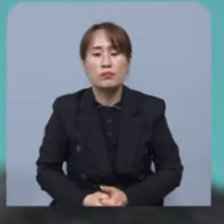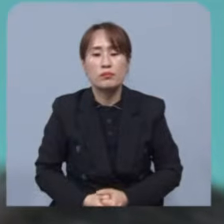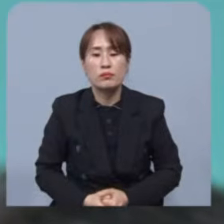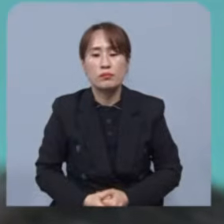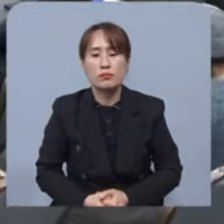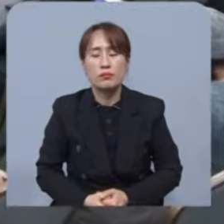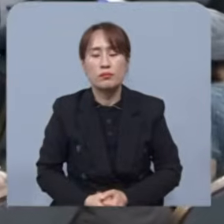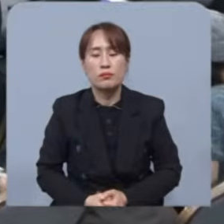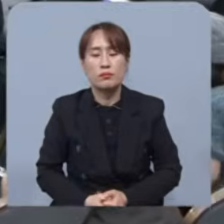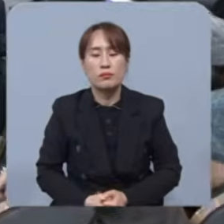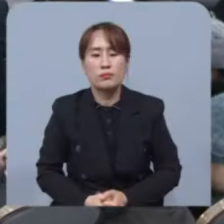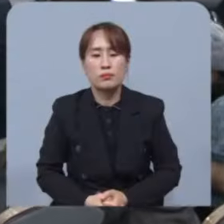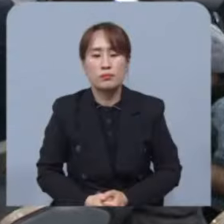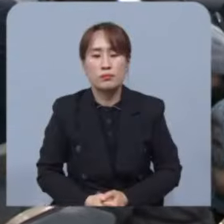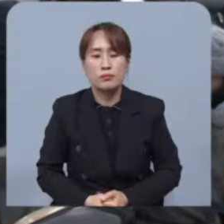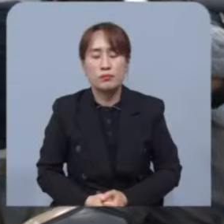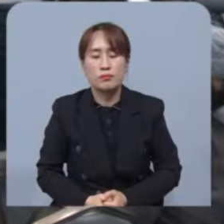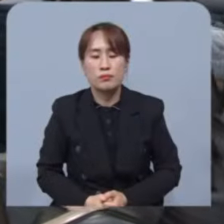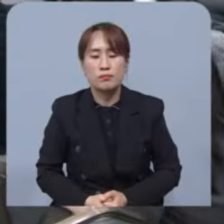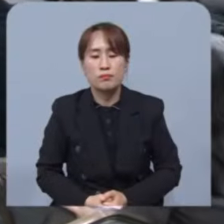네.